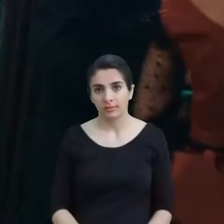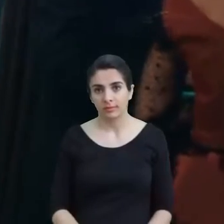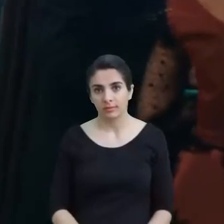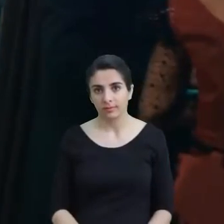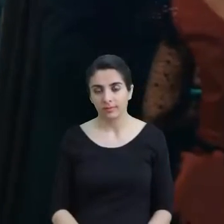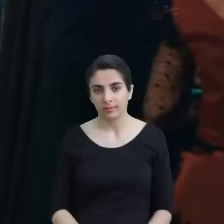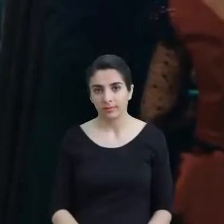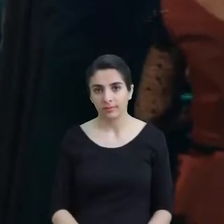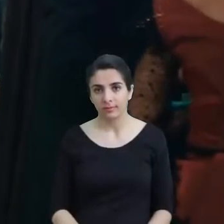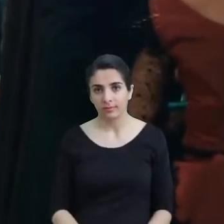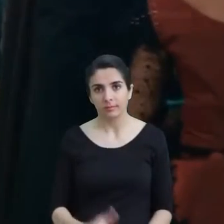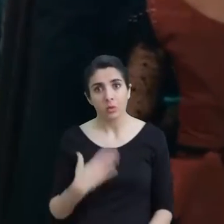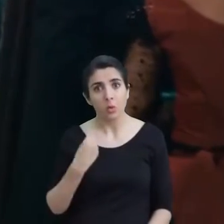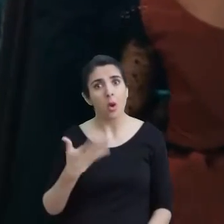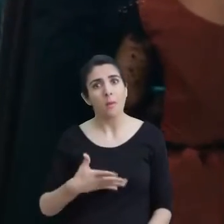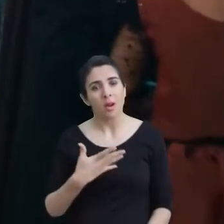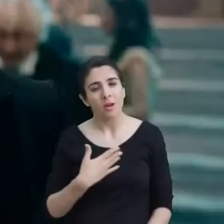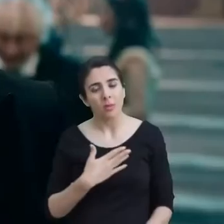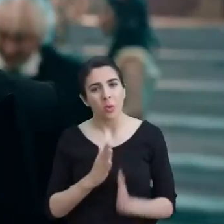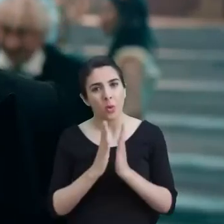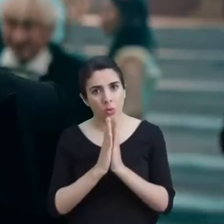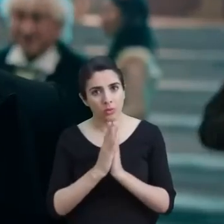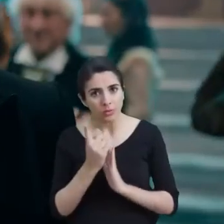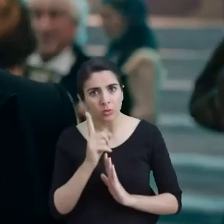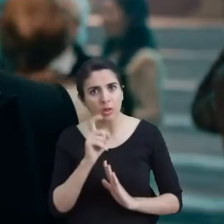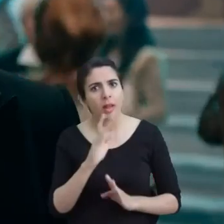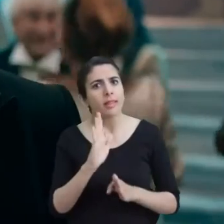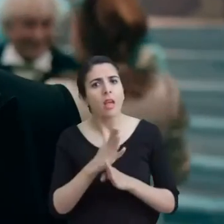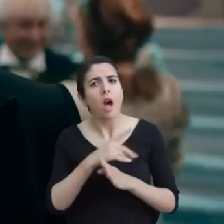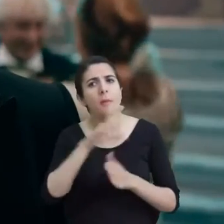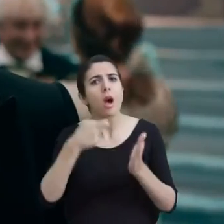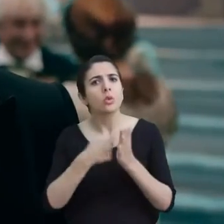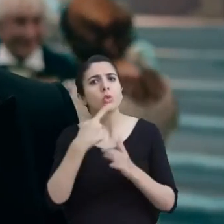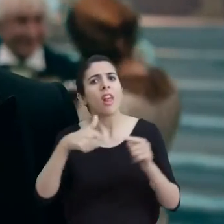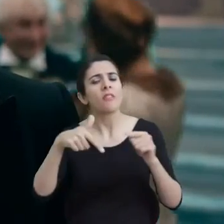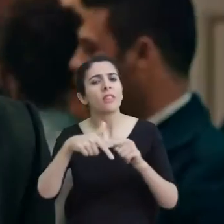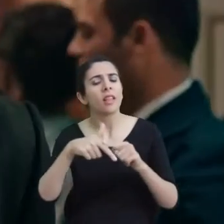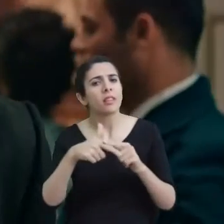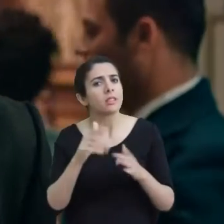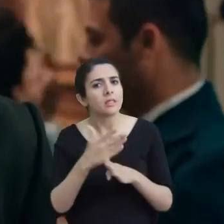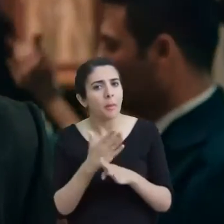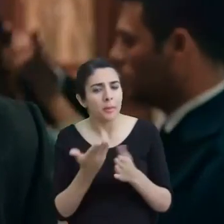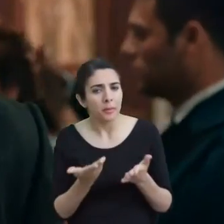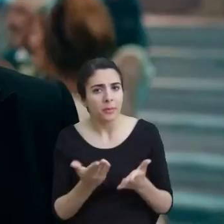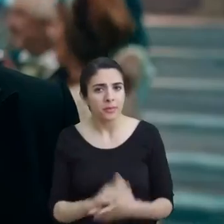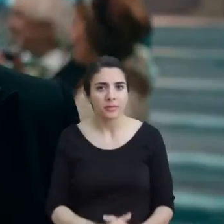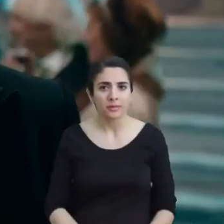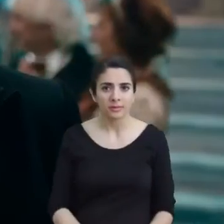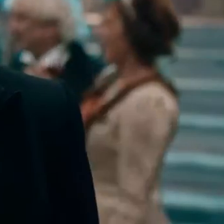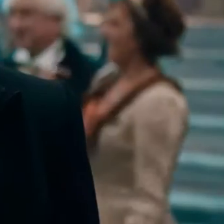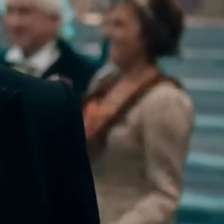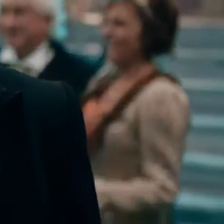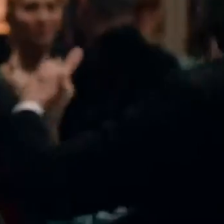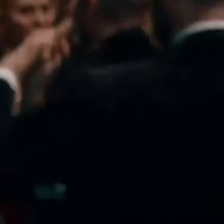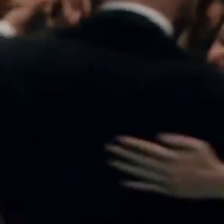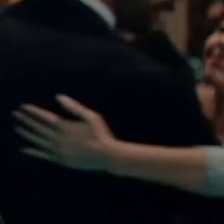sonra Mustafa'ya uzattı elini. Merakımı mazur görürseniz eğer, neden size filinta diyorlar? Mustafa kadıya baktı sanki izin ister gibi. Kadı